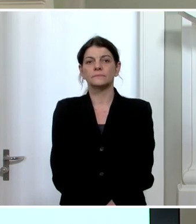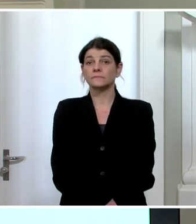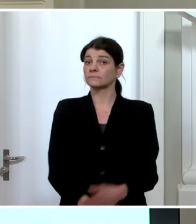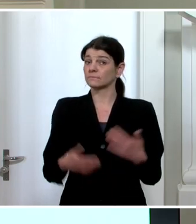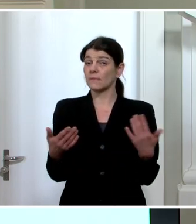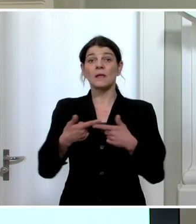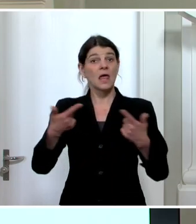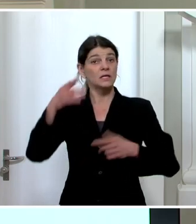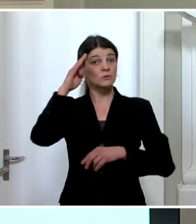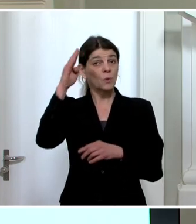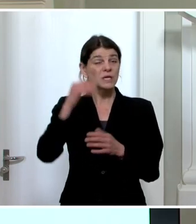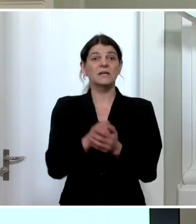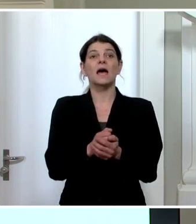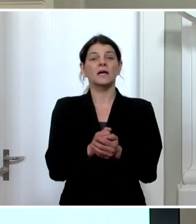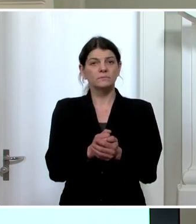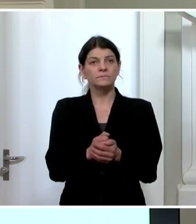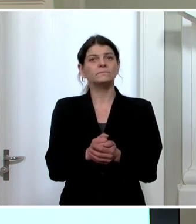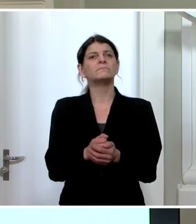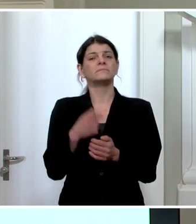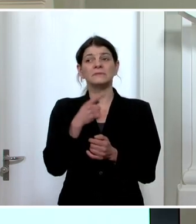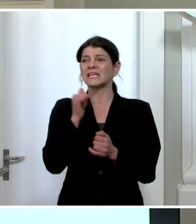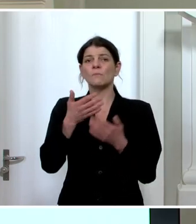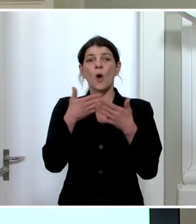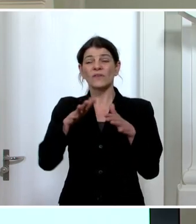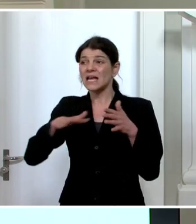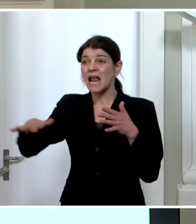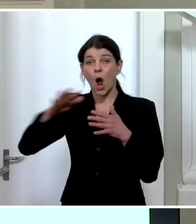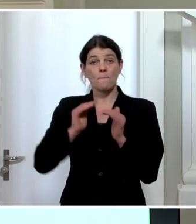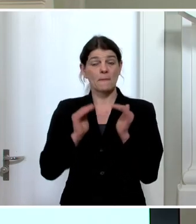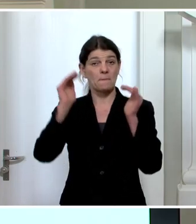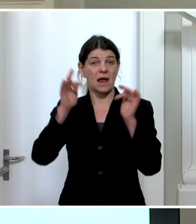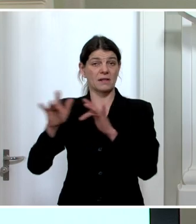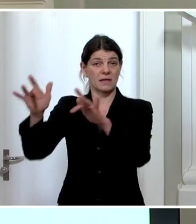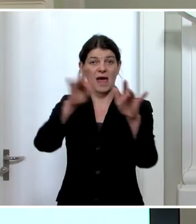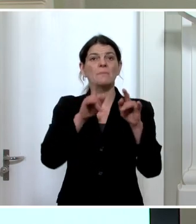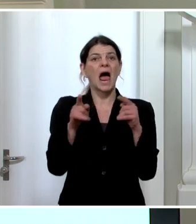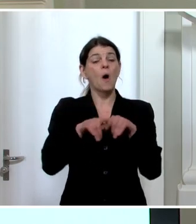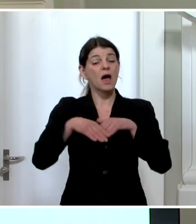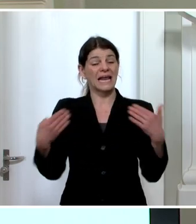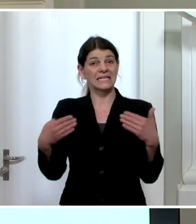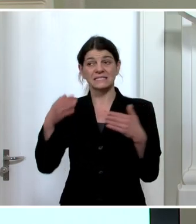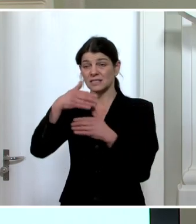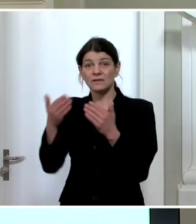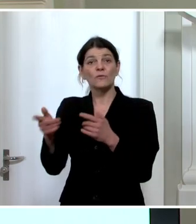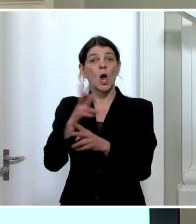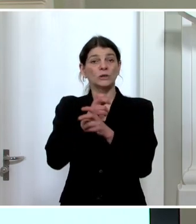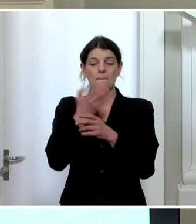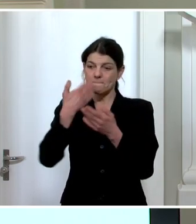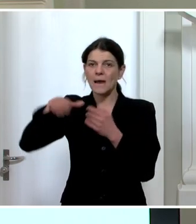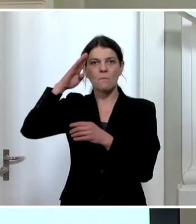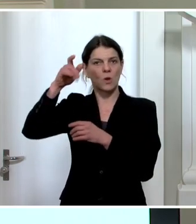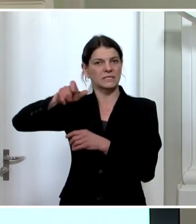Die Landespolizei hat ihre Präsenz im öffentlichen Raum sowie im Grenzgebiet zu Österreich